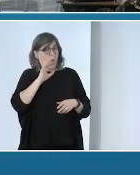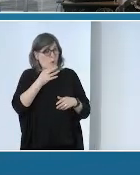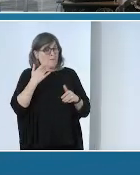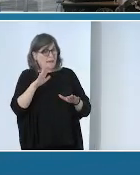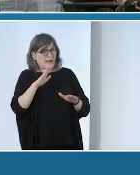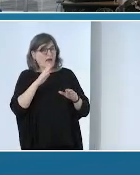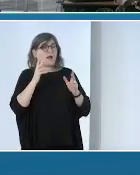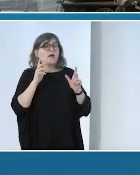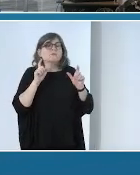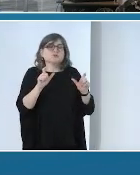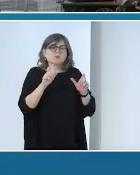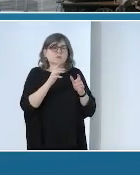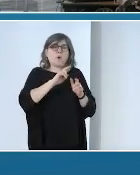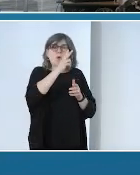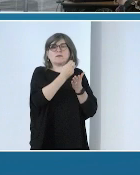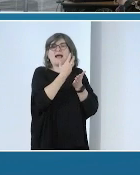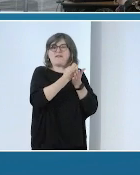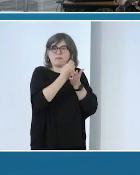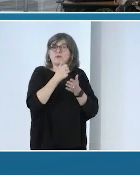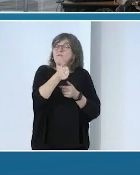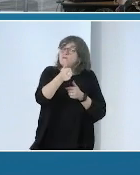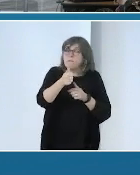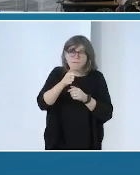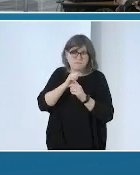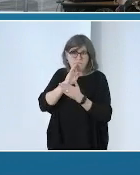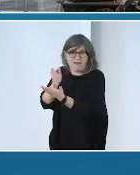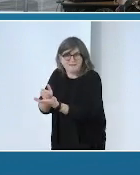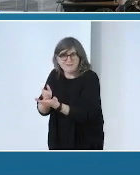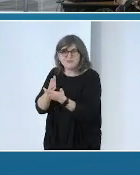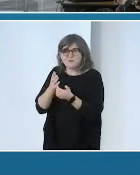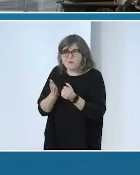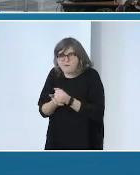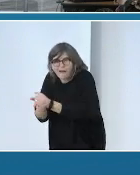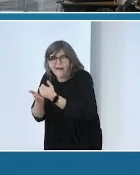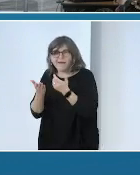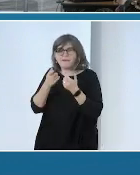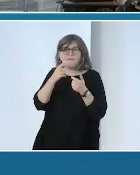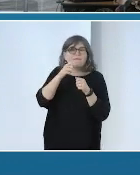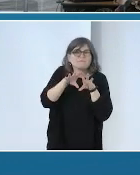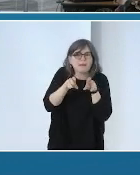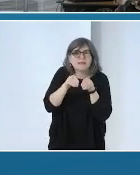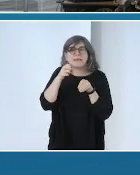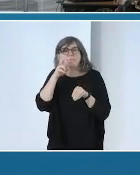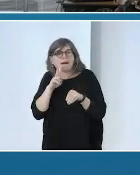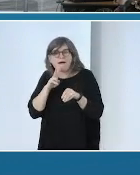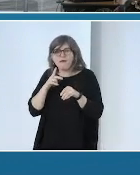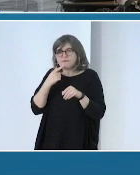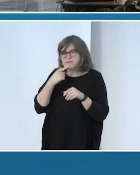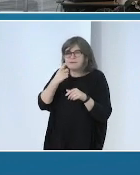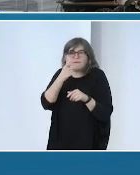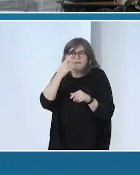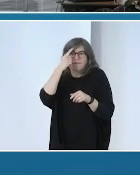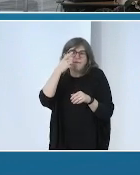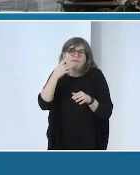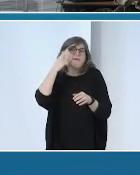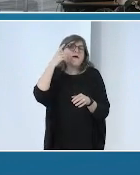d'autres informations. Vous allez agir, hein, sa famille, ses parents, spontanément on agit. Je veux